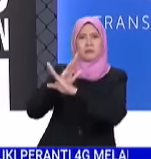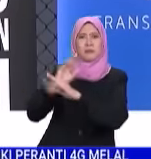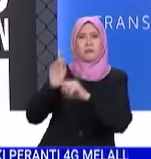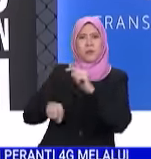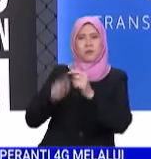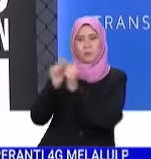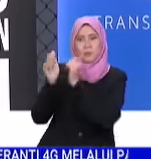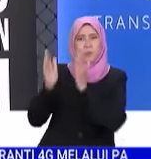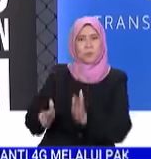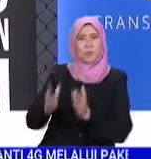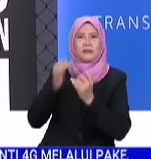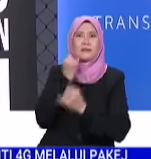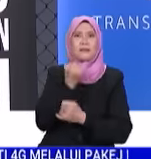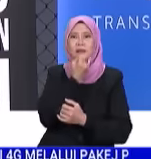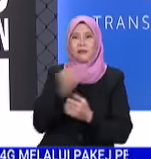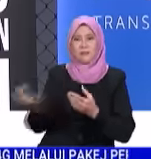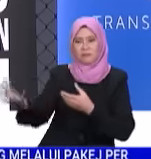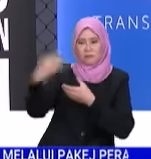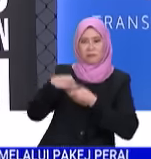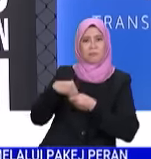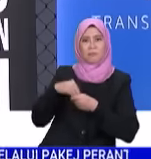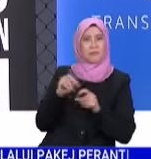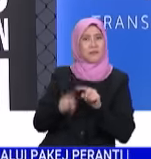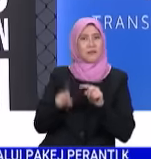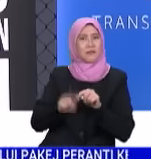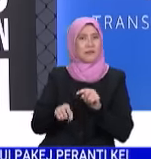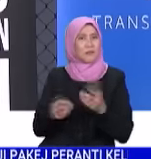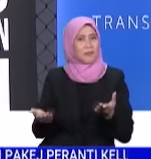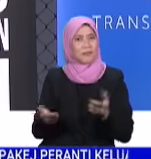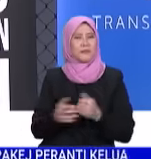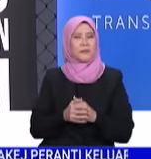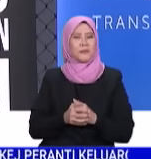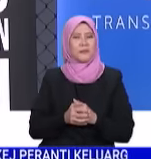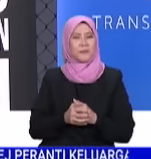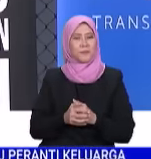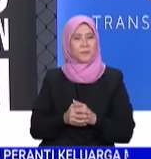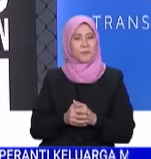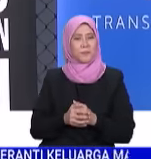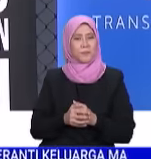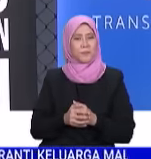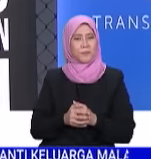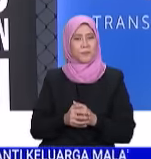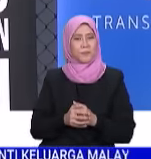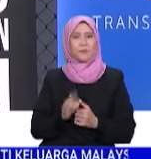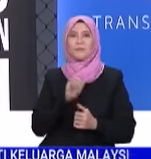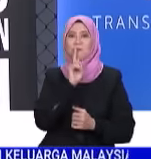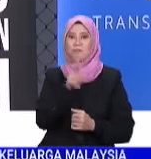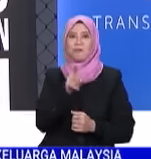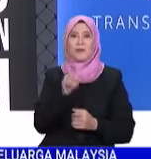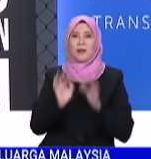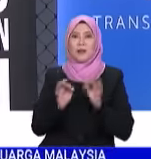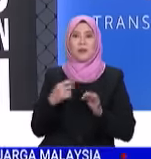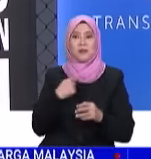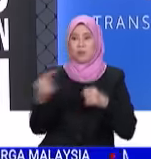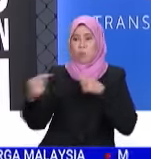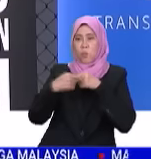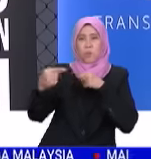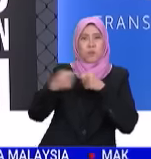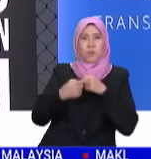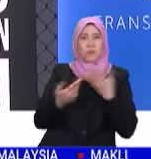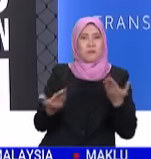atlet daripada Israel untuk mengambil bahagian jadi saya fikir amat Malang sekalilah kalau kita dituduh